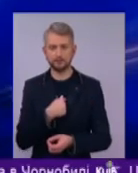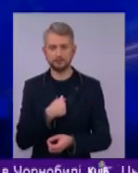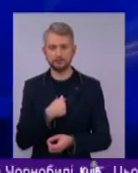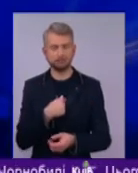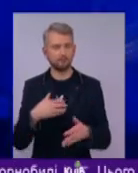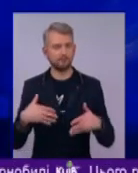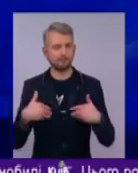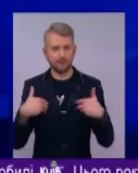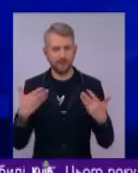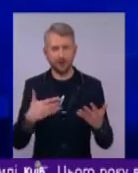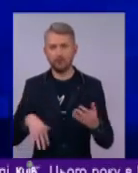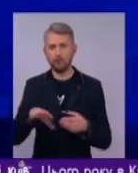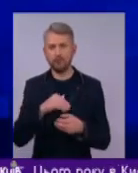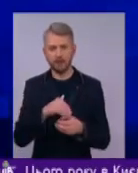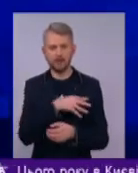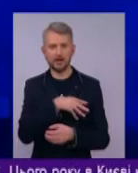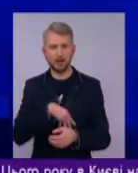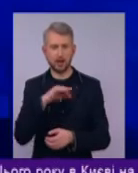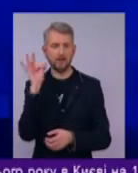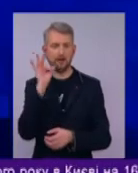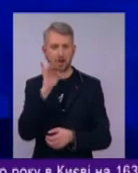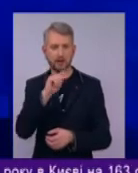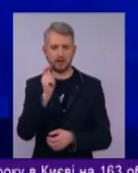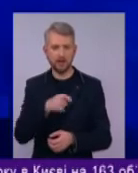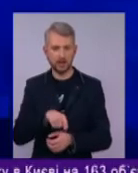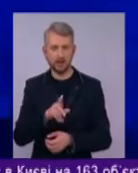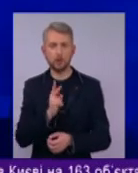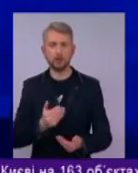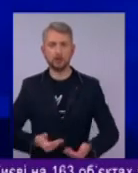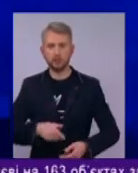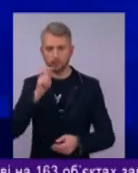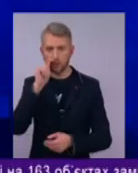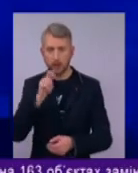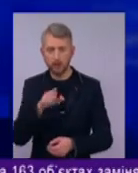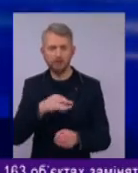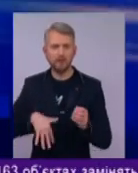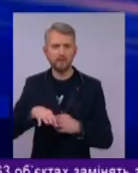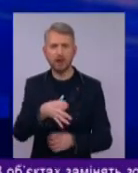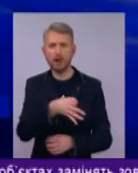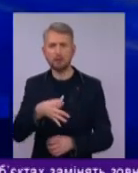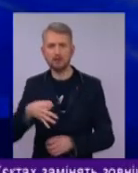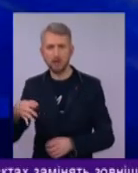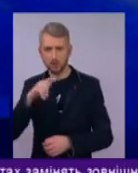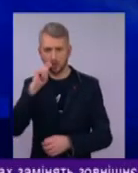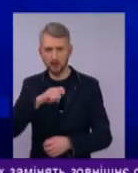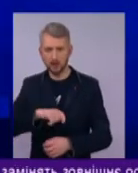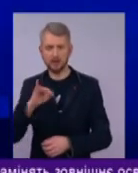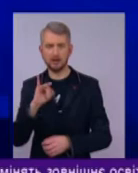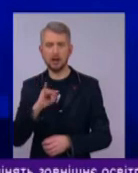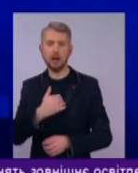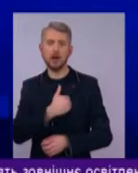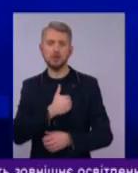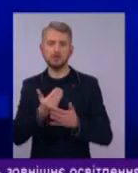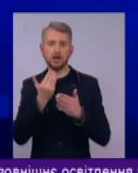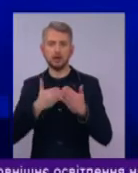привітаю всіх ветеранів афганської війни, які живуть в Україні, во всіх областях Украины. И хочу